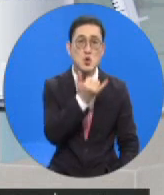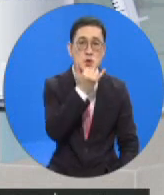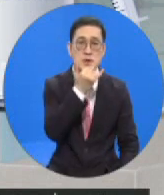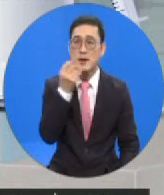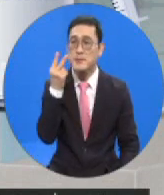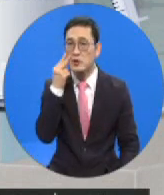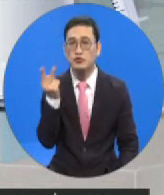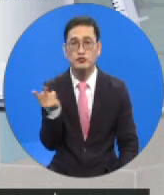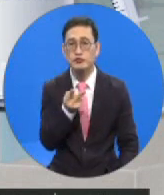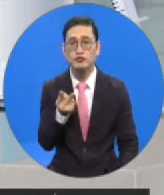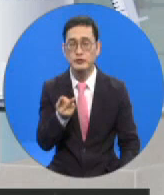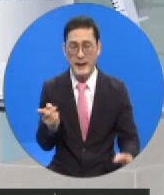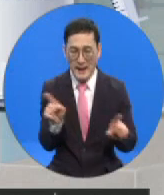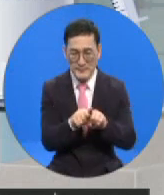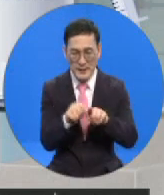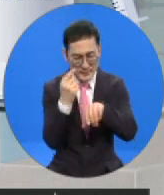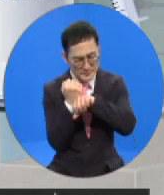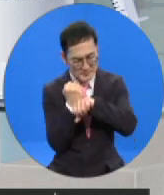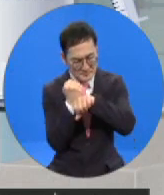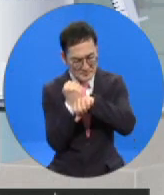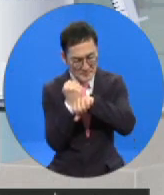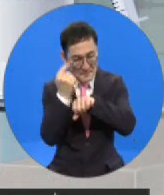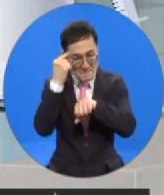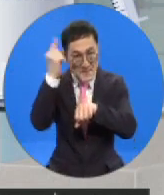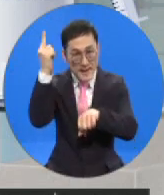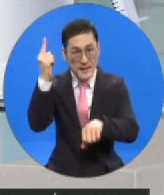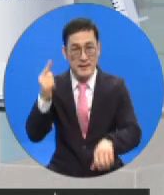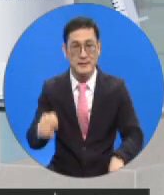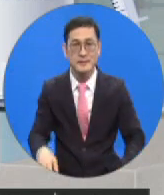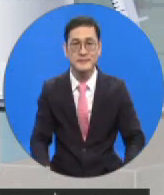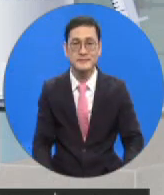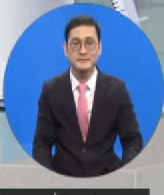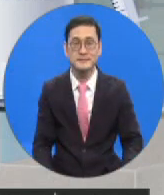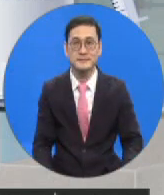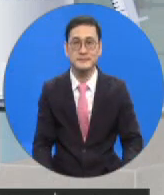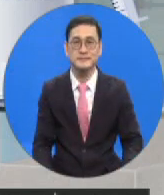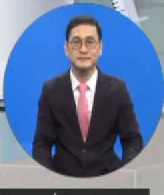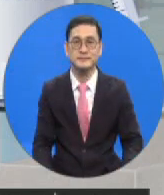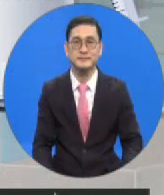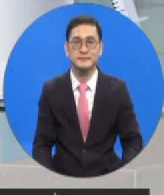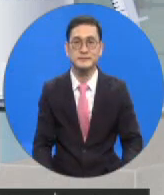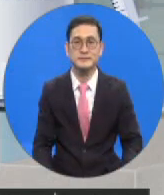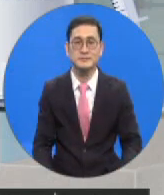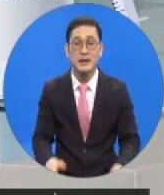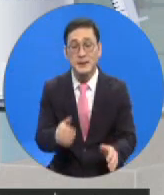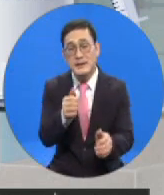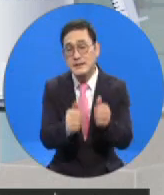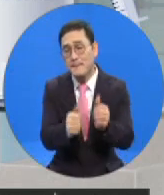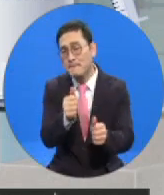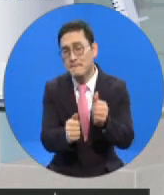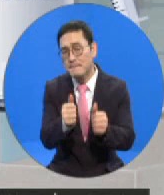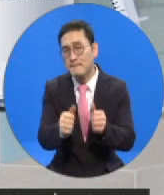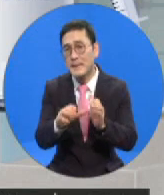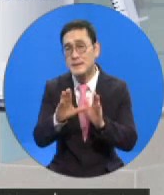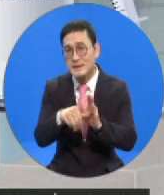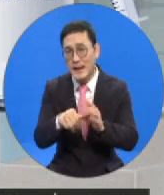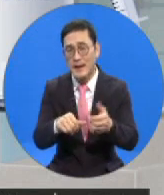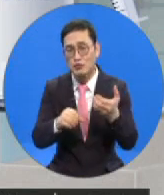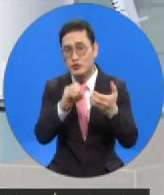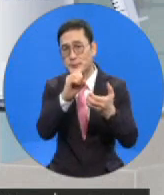바이오엔테크가 공동 개발한 코로나 백신 임상 3상 실험에서 90%의